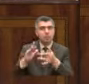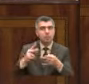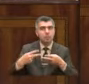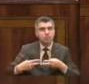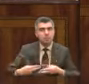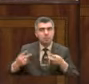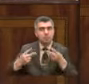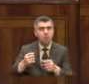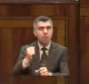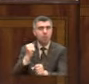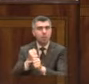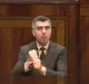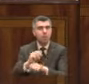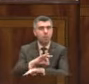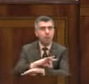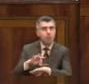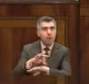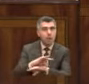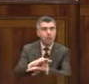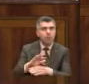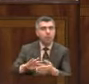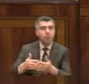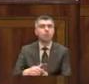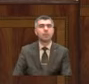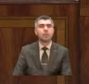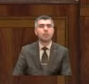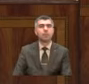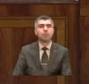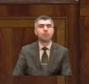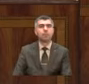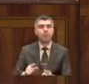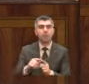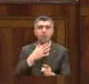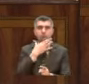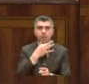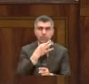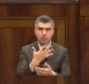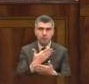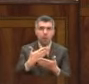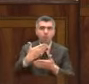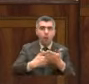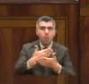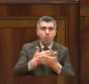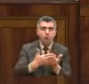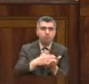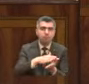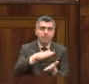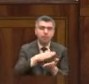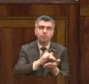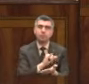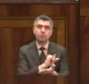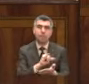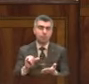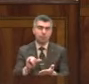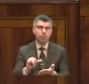تتعلق بالتشغيل والتوظيف، عدد من القرارات تتعلق بتبسيط المساطر، لان التنميه المستدامه راه ما فيهاش غير البيئه، راه غالبا الناس